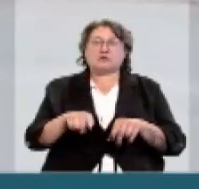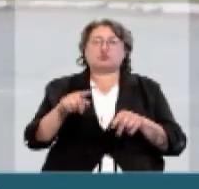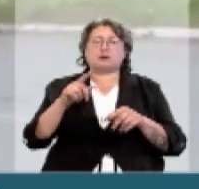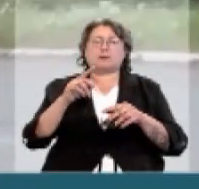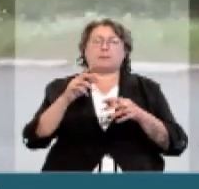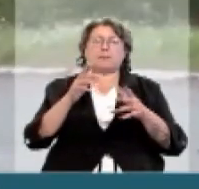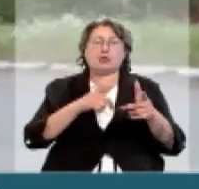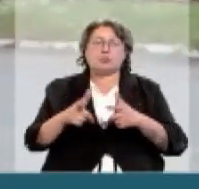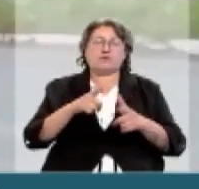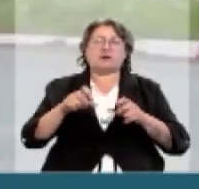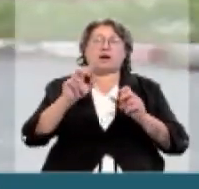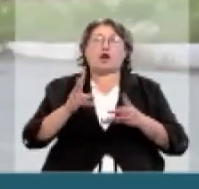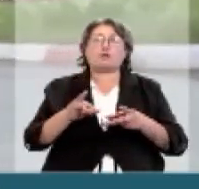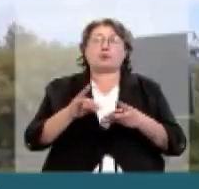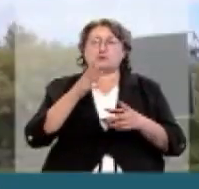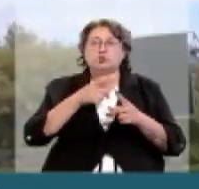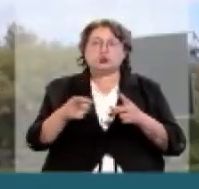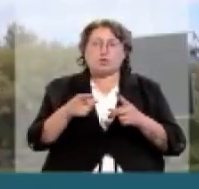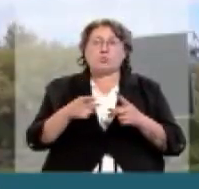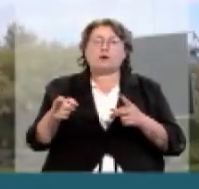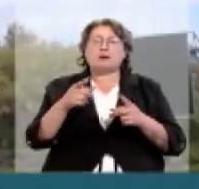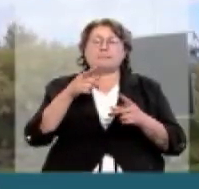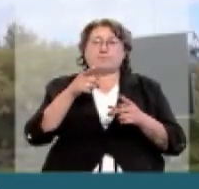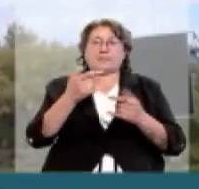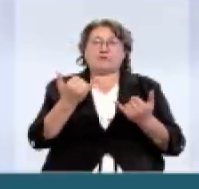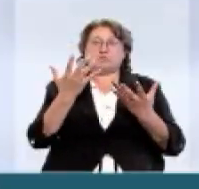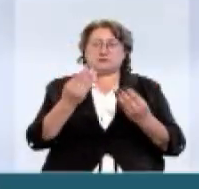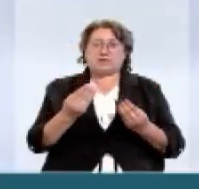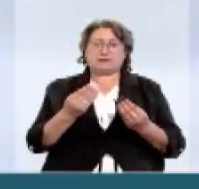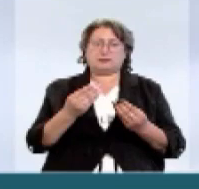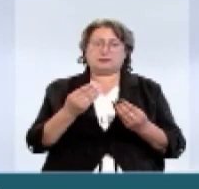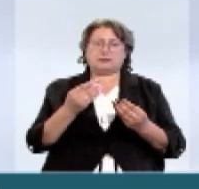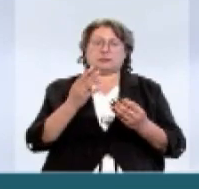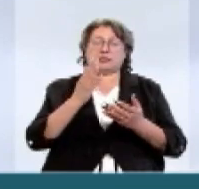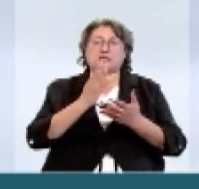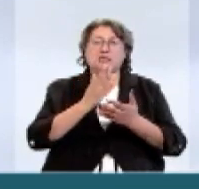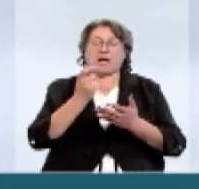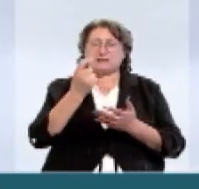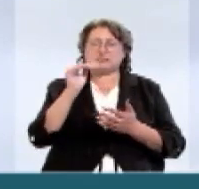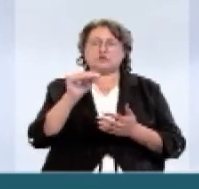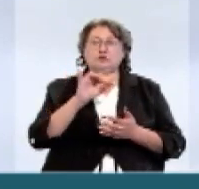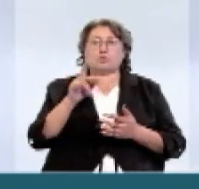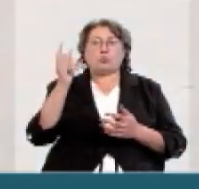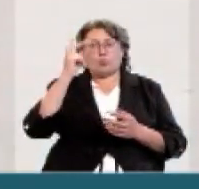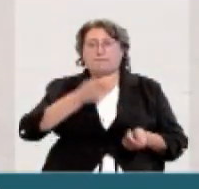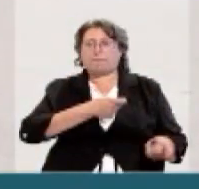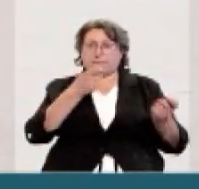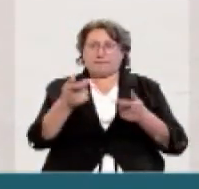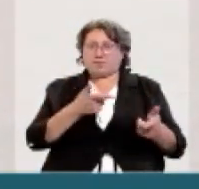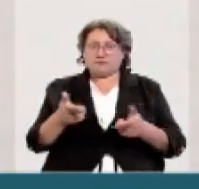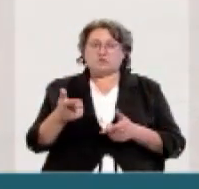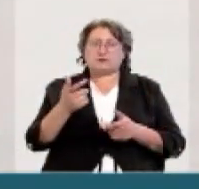маусымына дайындықта арқында. Қазіргі күні 11 мін тонна көмір жеткізілді. Бюджеттік ұйымдарға 4,7 мың тонна,